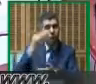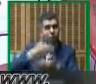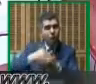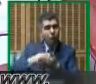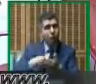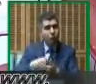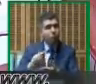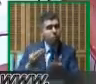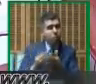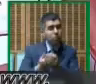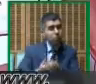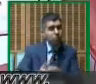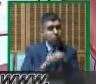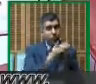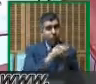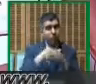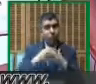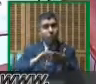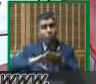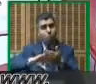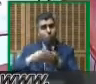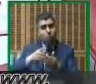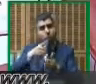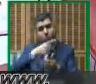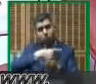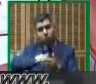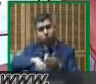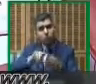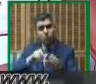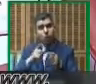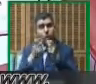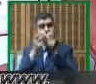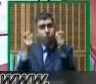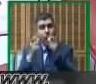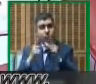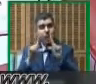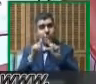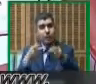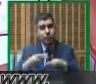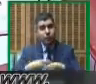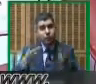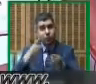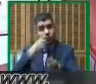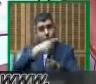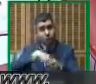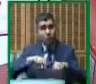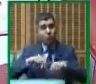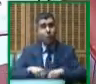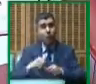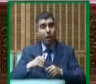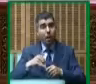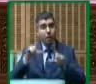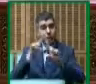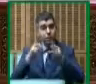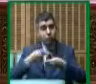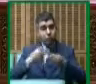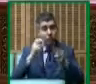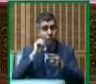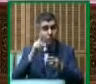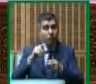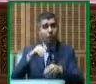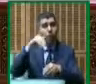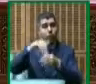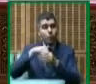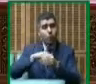كاملة سأسلمها. مجموع ما استفادت منه الشركة الوطنية لإذاعة التلفزة من وزارة الاتصال ومن الصندوق ومن